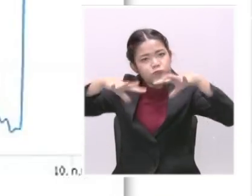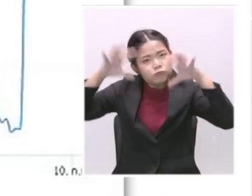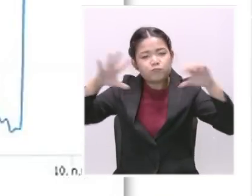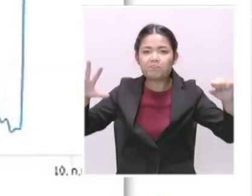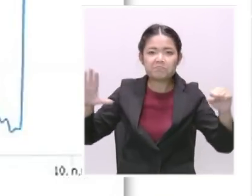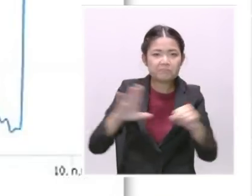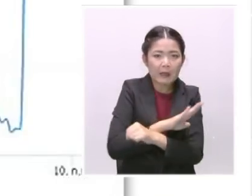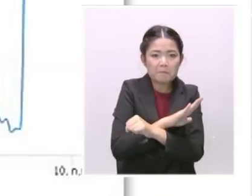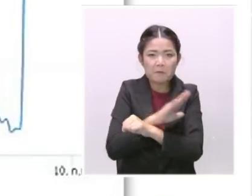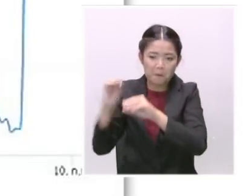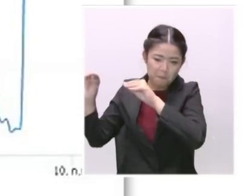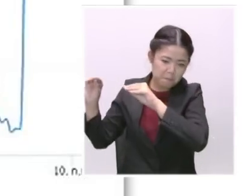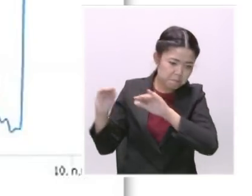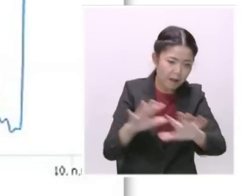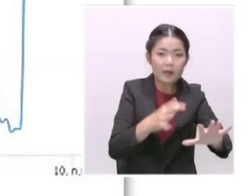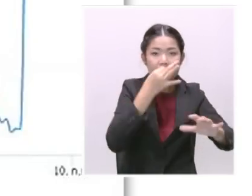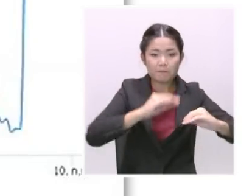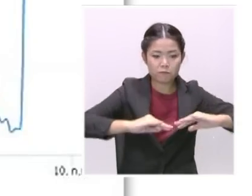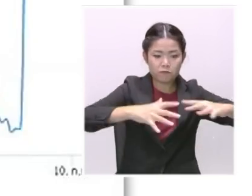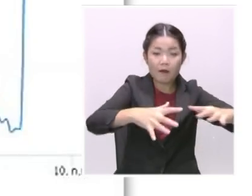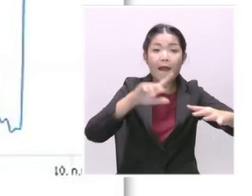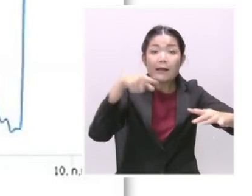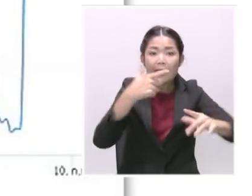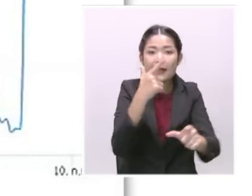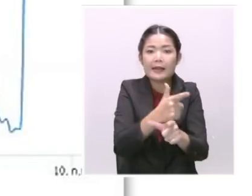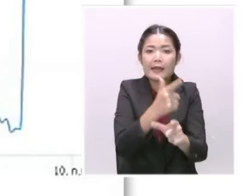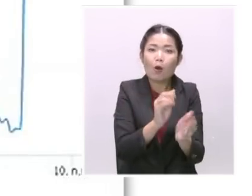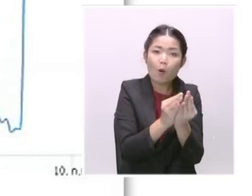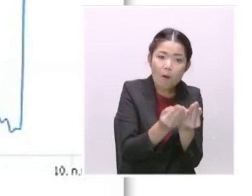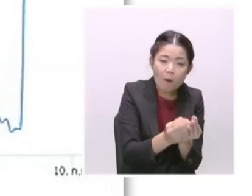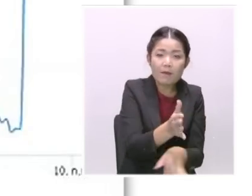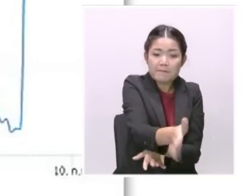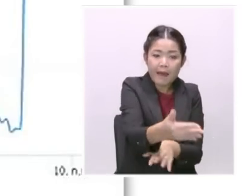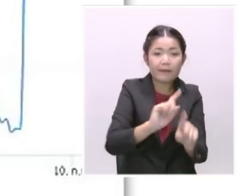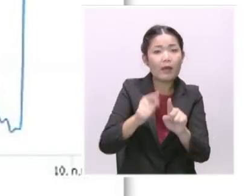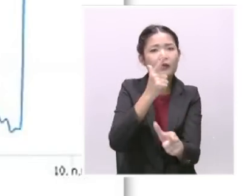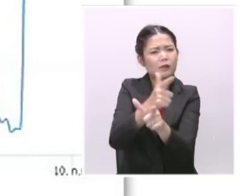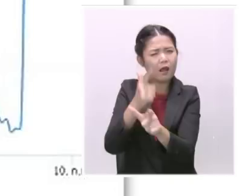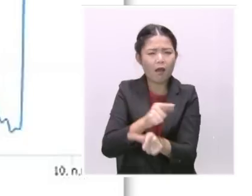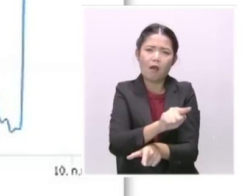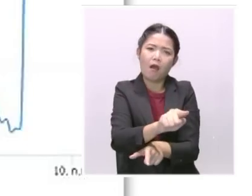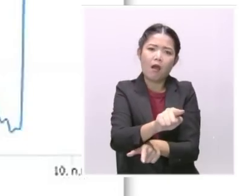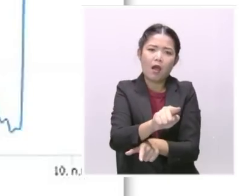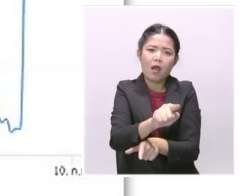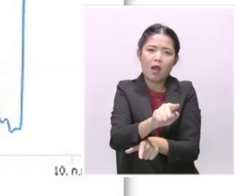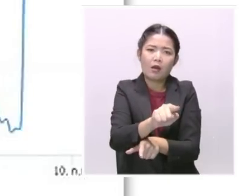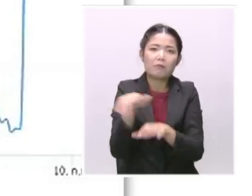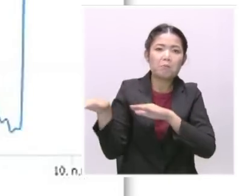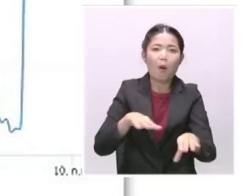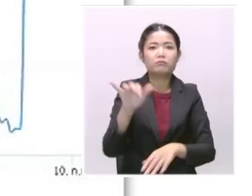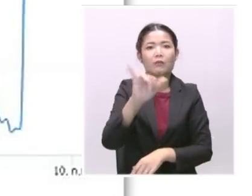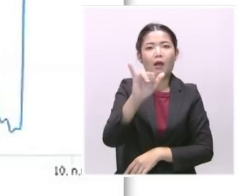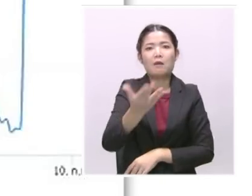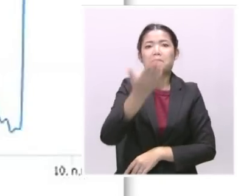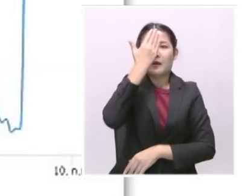กนเลยของสราชา ก app ทงออกมาเพรฉะนั้งที่น้ที่เรีงสัดน้ำ ทกชั่งแถสราชาอาจจะเรีกว่า คือไมได้เตยมก